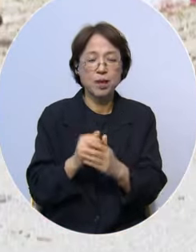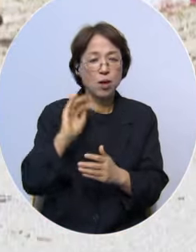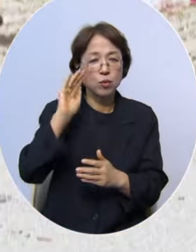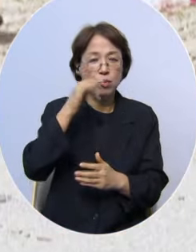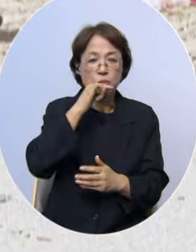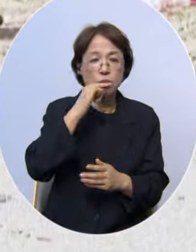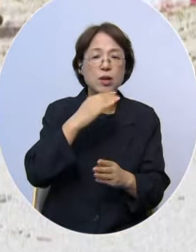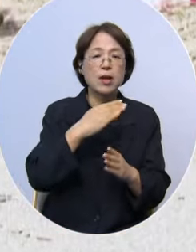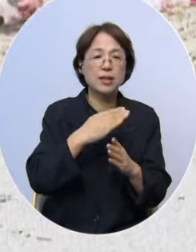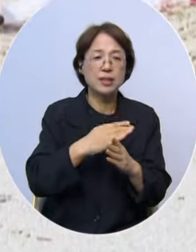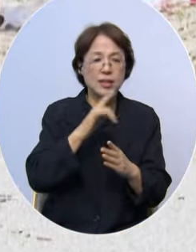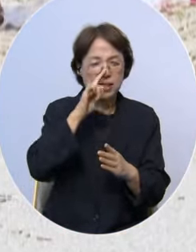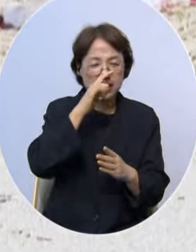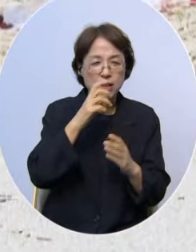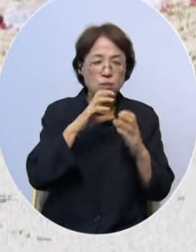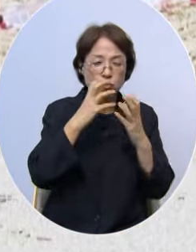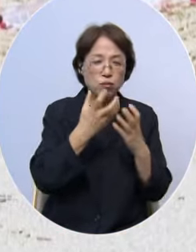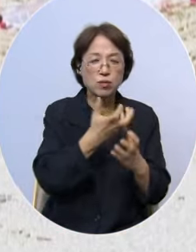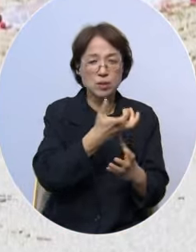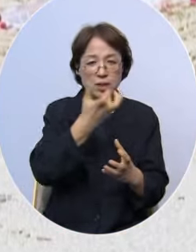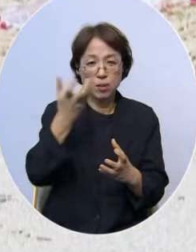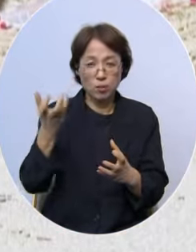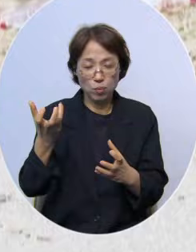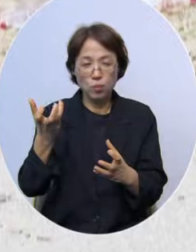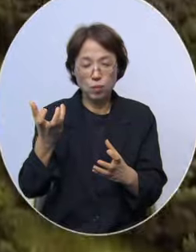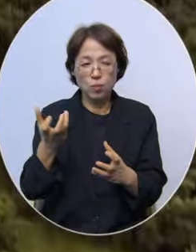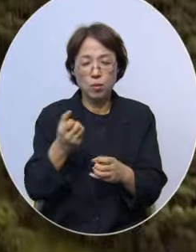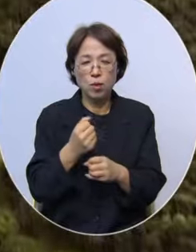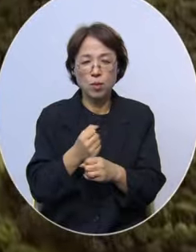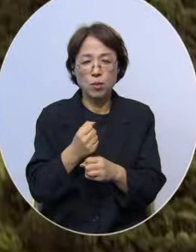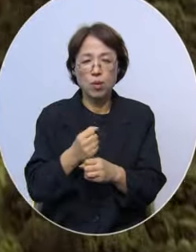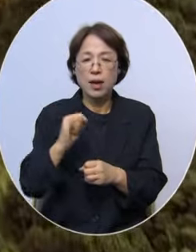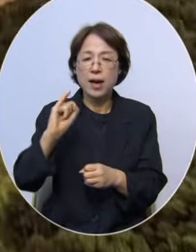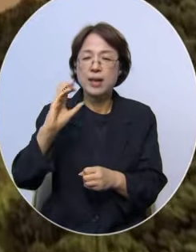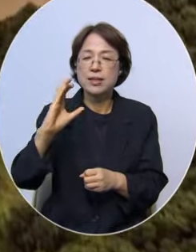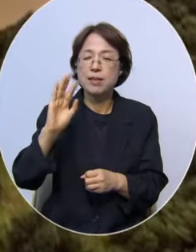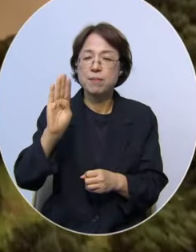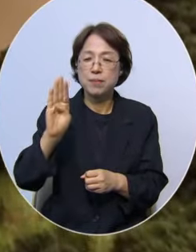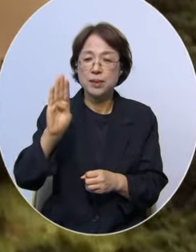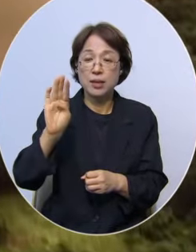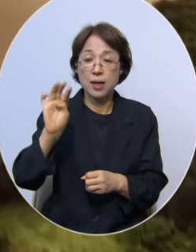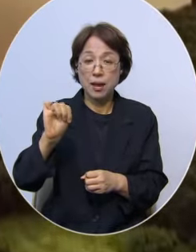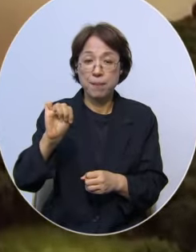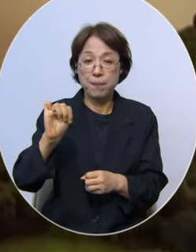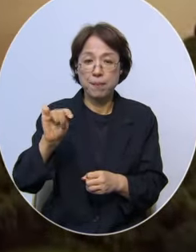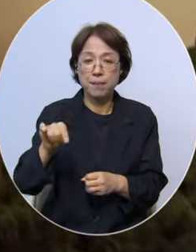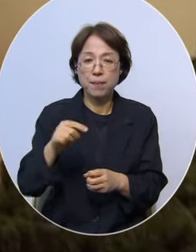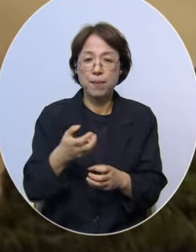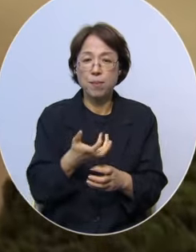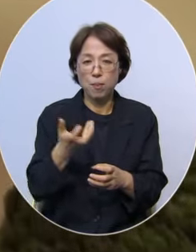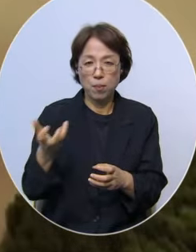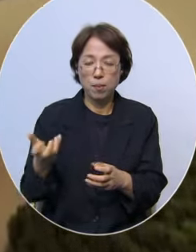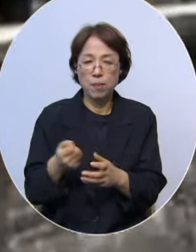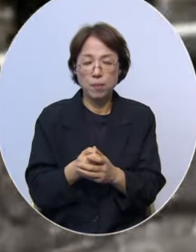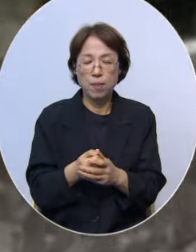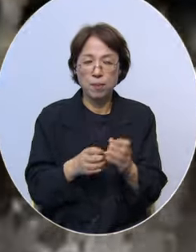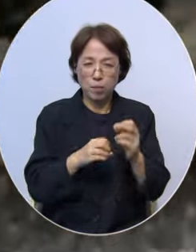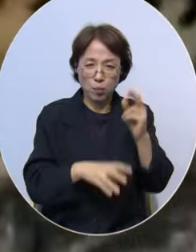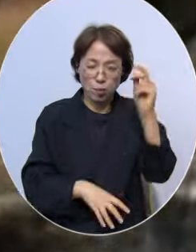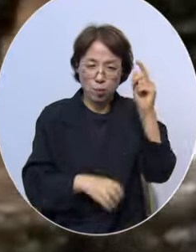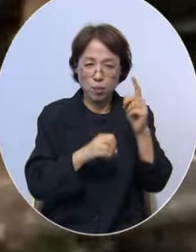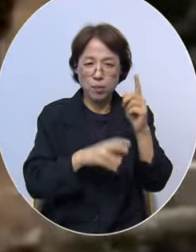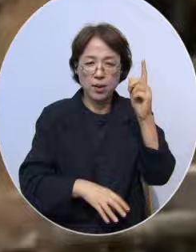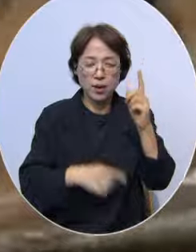북한은 쓰레기 풍선 살포 등 회색지대 도발과 ICBM 발사 등 전략적 도발 러시아의 용병 파병에